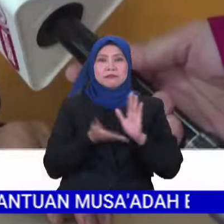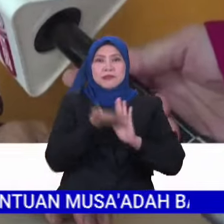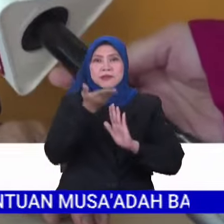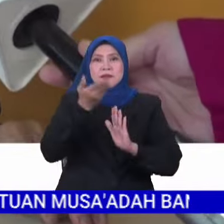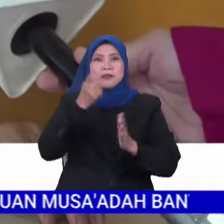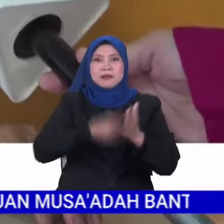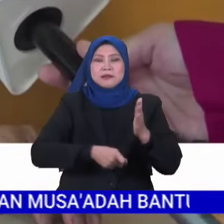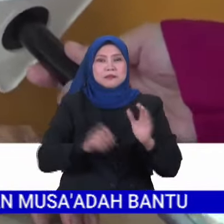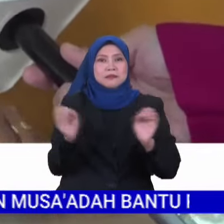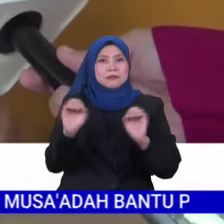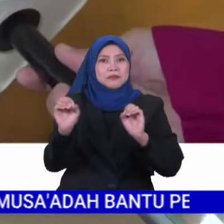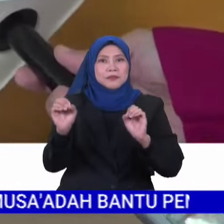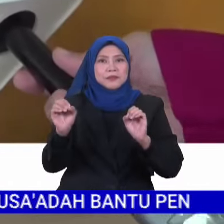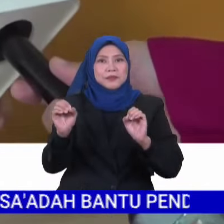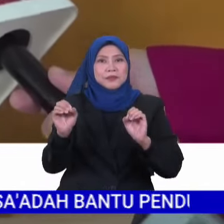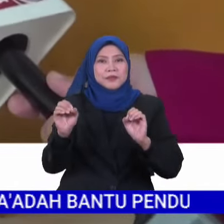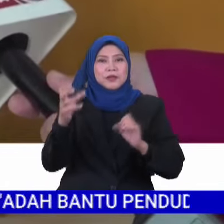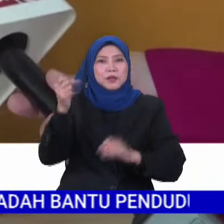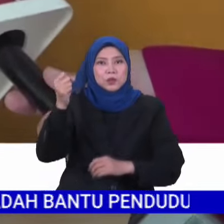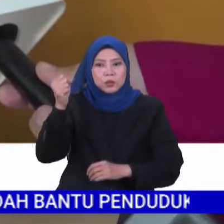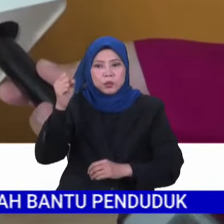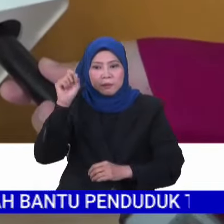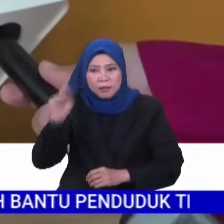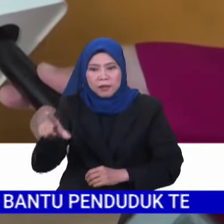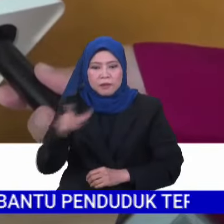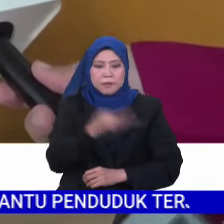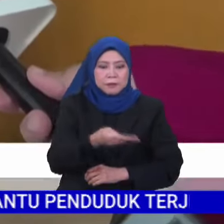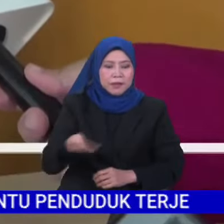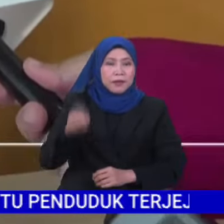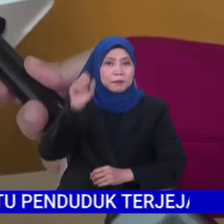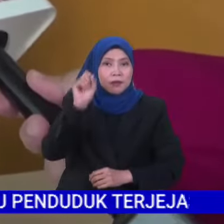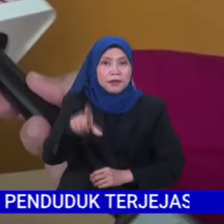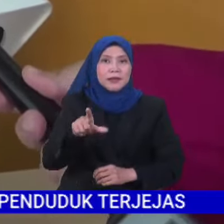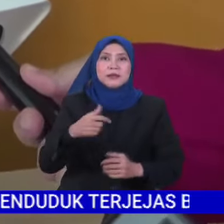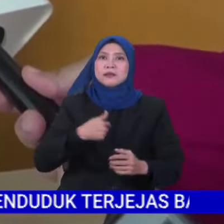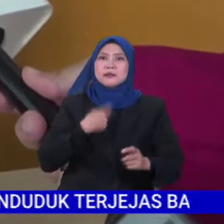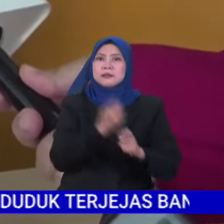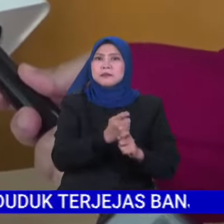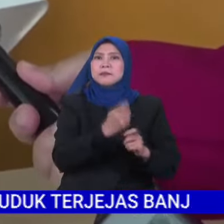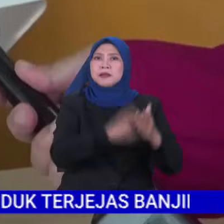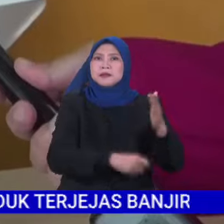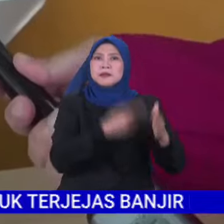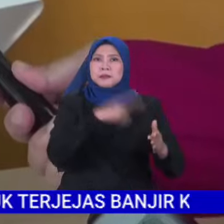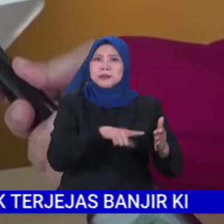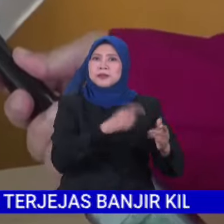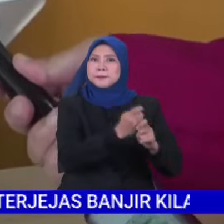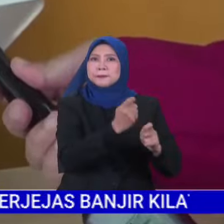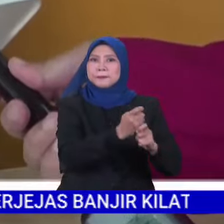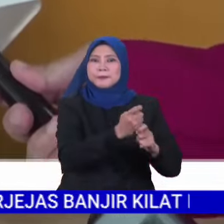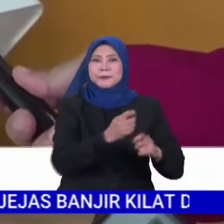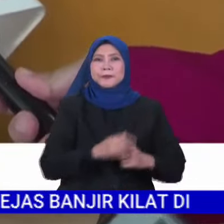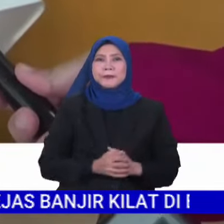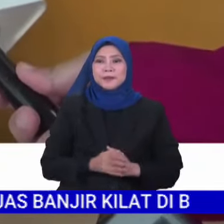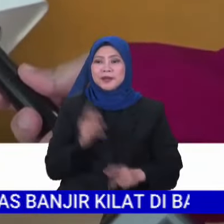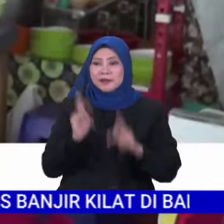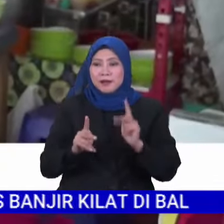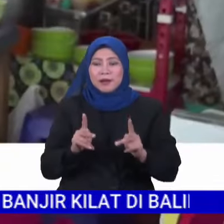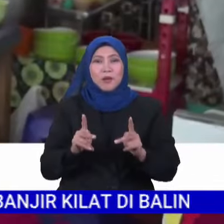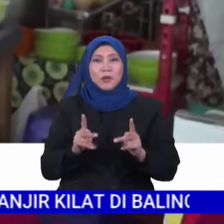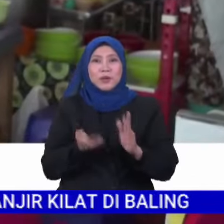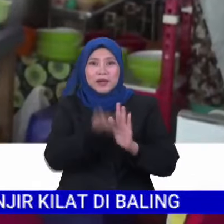Senayan hancur menembus rumah apung Mbak macet nada naik-naik kalau naik